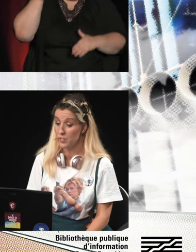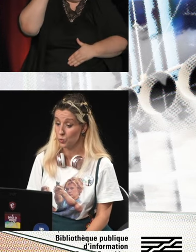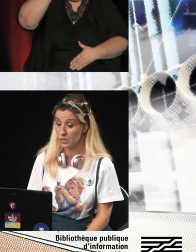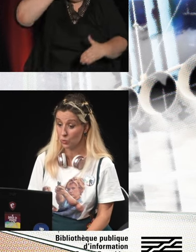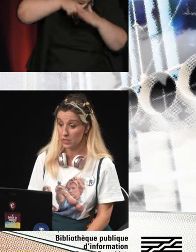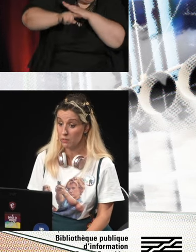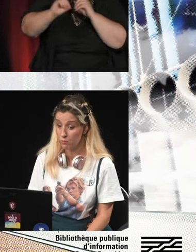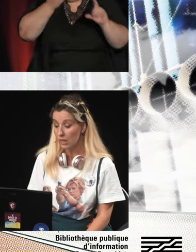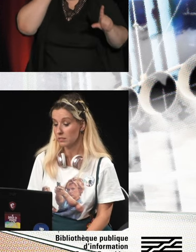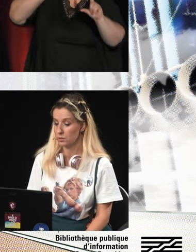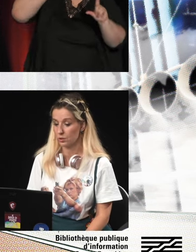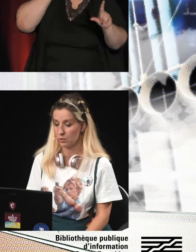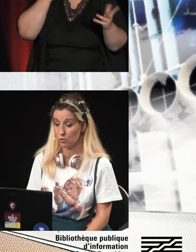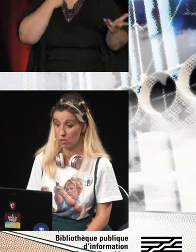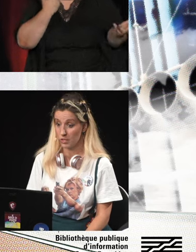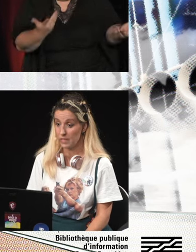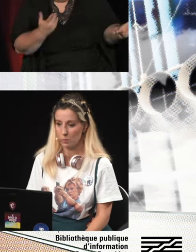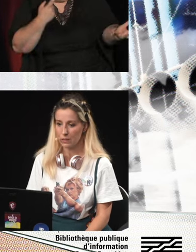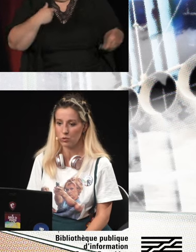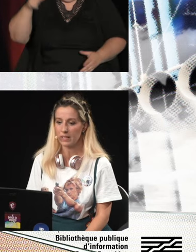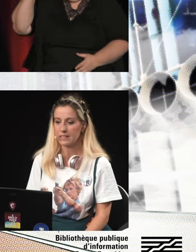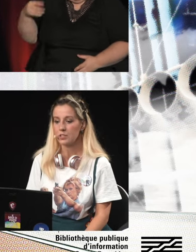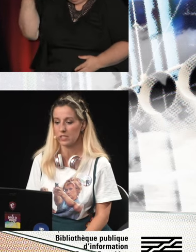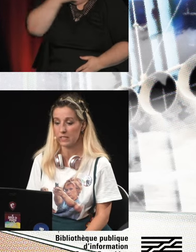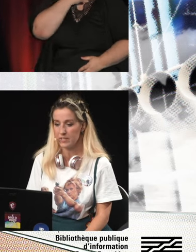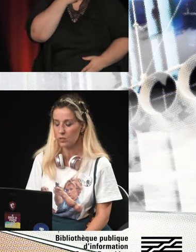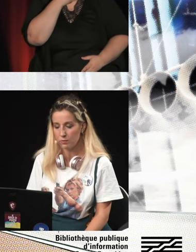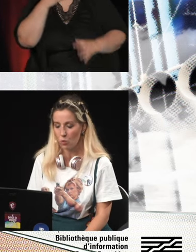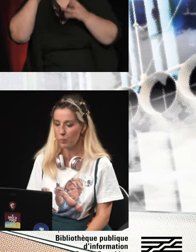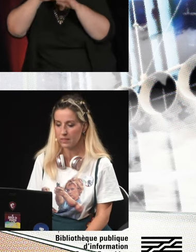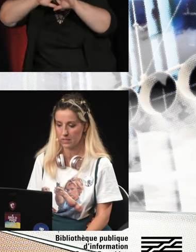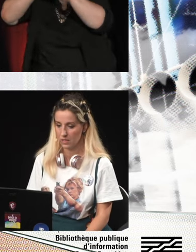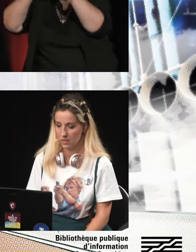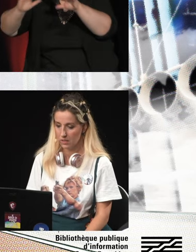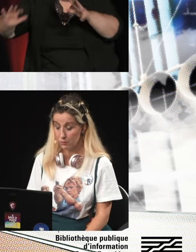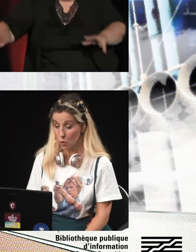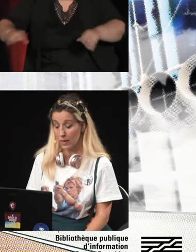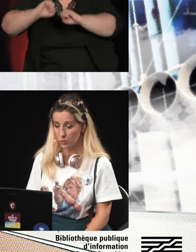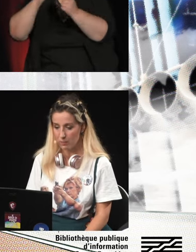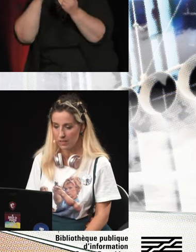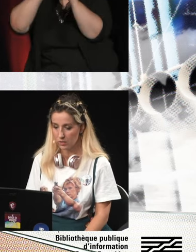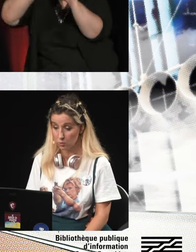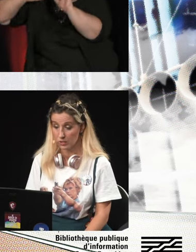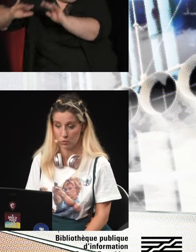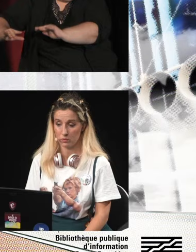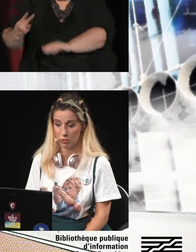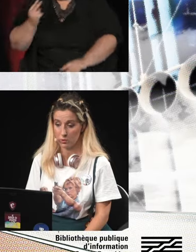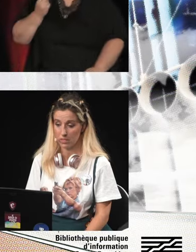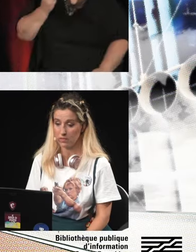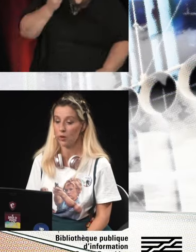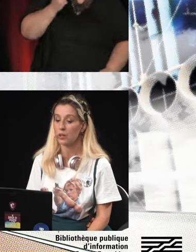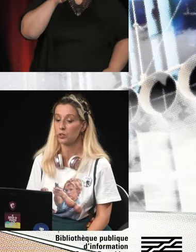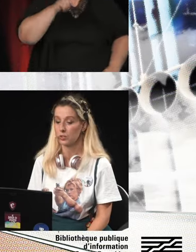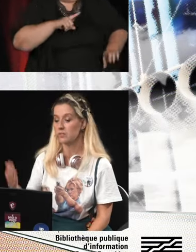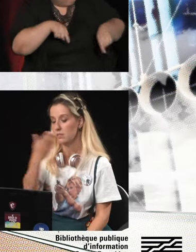mi-prémonitoire, mi-vision. Et donc, il voit que Chang est perdu dans la neige. Et il dit, il faut qu'on parte. Il faut qu'on parte au Népal. Il faut qu'on aille le sauver. Je suis